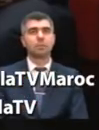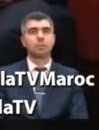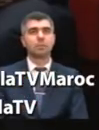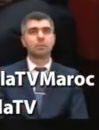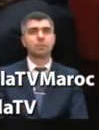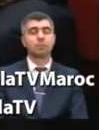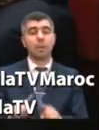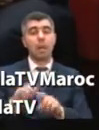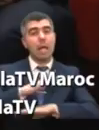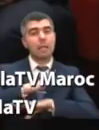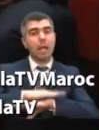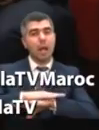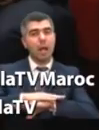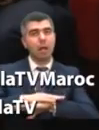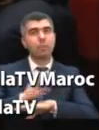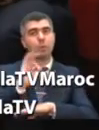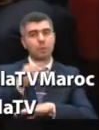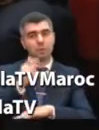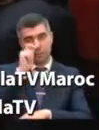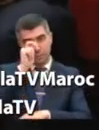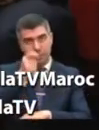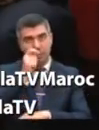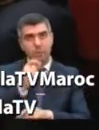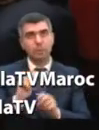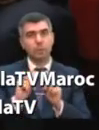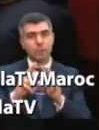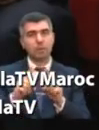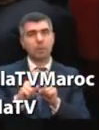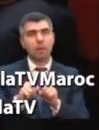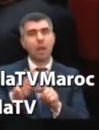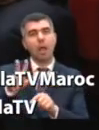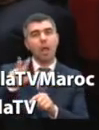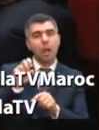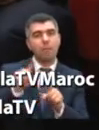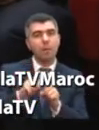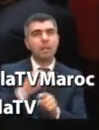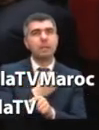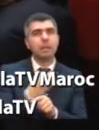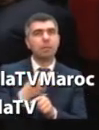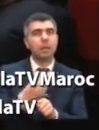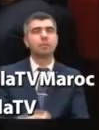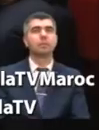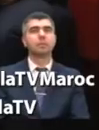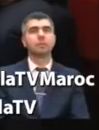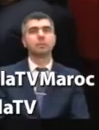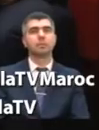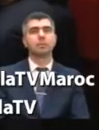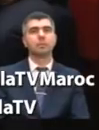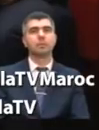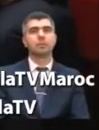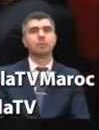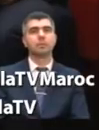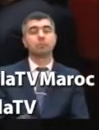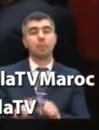بكل احترام وتقدير واحترام مزدوج لانه كان في منظومه الصحه وكيعرفها مزيان، بكل احترام وتقدير مره اخرى اريد